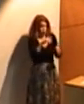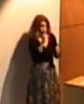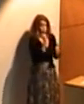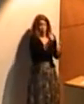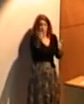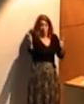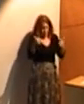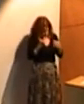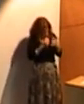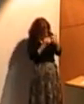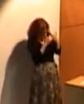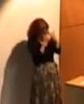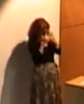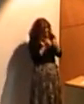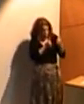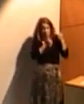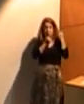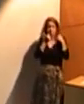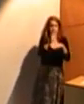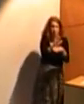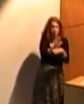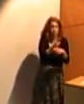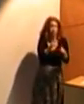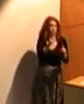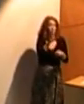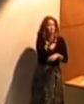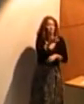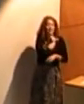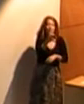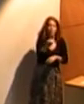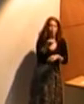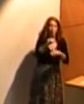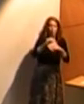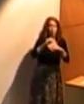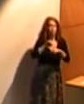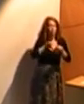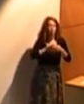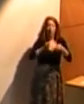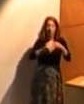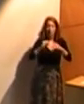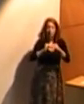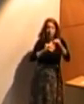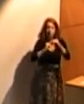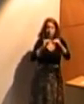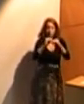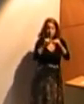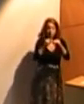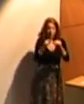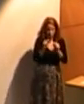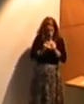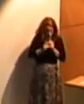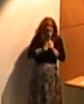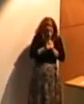apporte donc à la communauté scientifique ces fameuses bio bric c'est à dire c'est petit circuit d'ingénierie